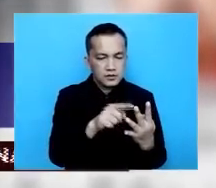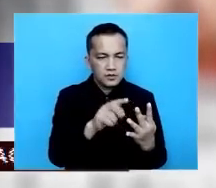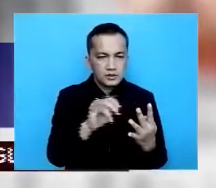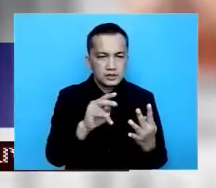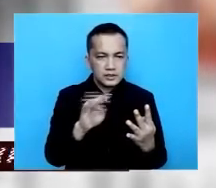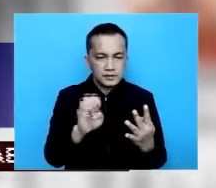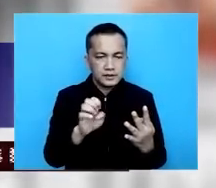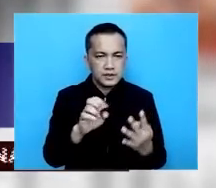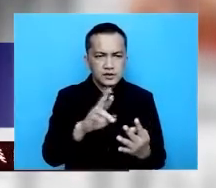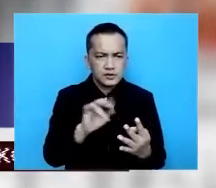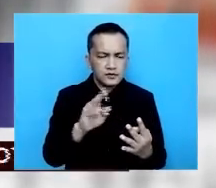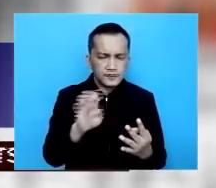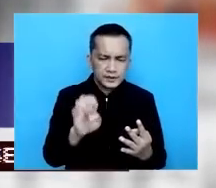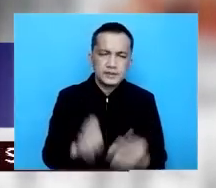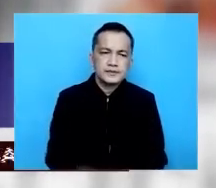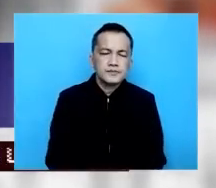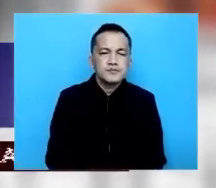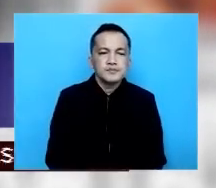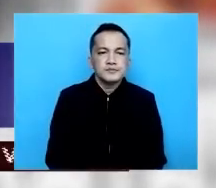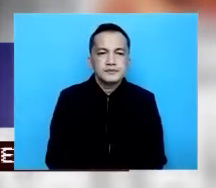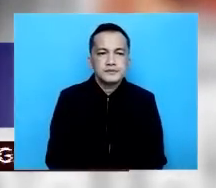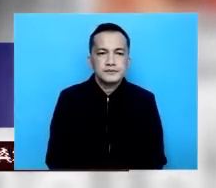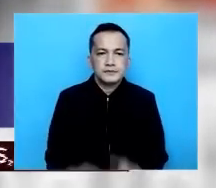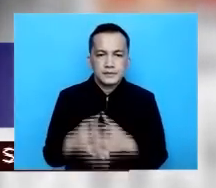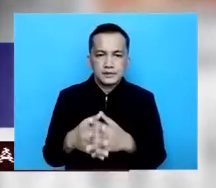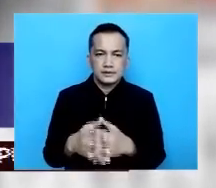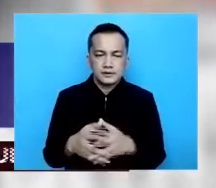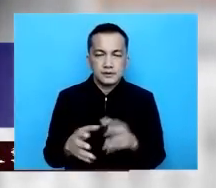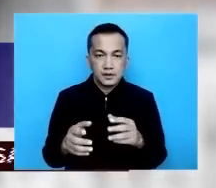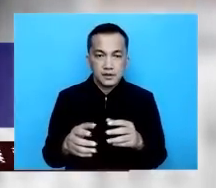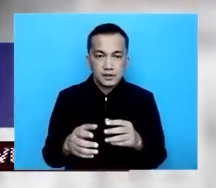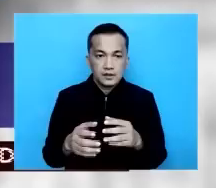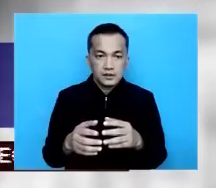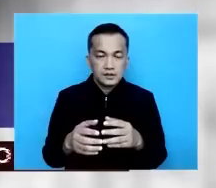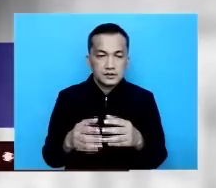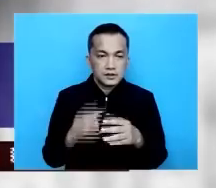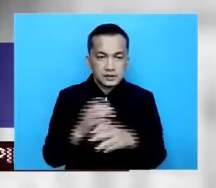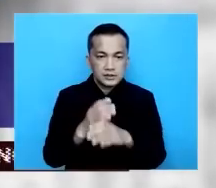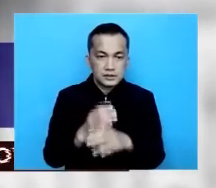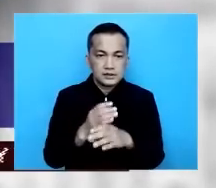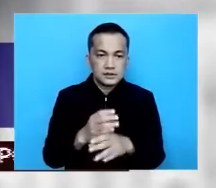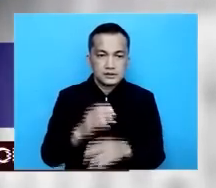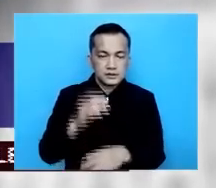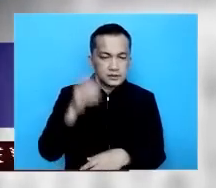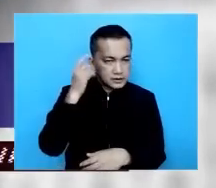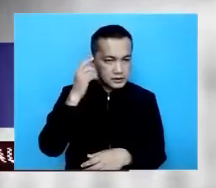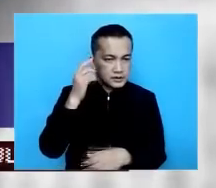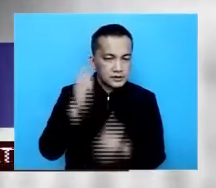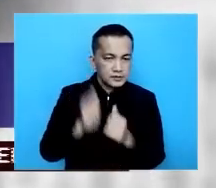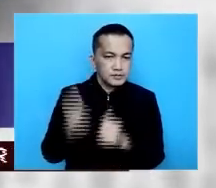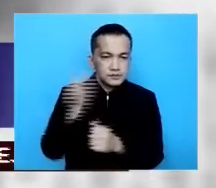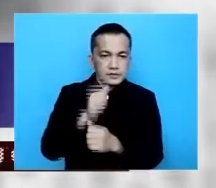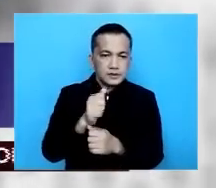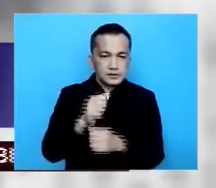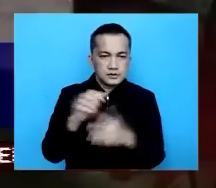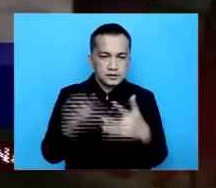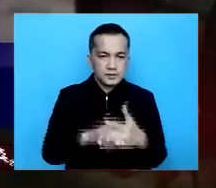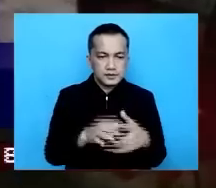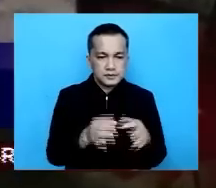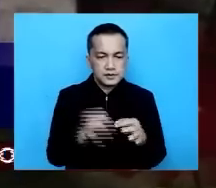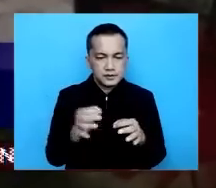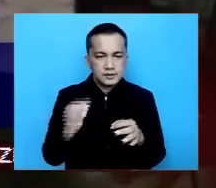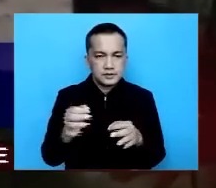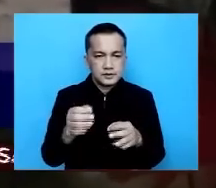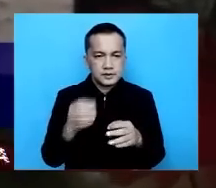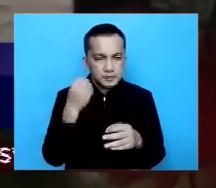Luffy. Maingat naman si Secretary Remulla sa mga agam-agam na tila isinampa lang ang mga kaso para ma-delay ang deportasyon